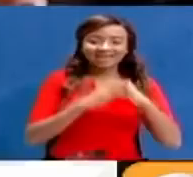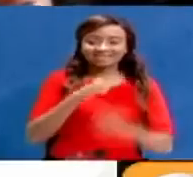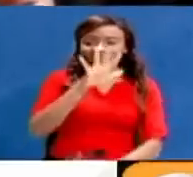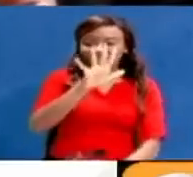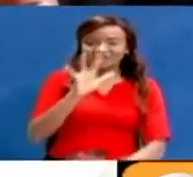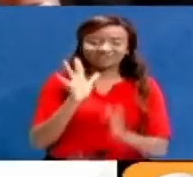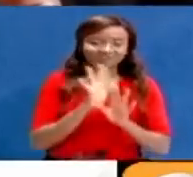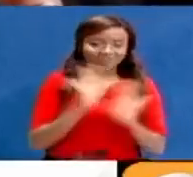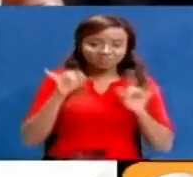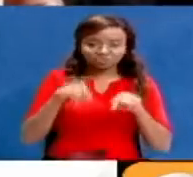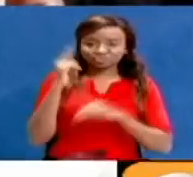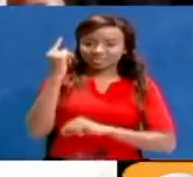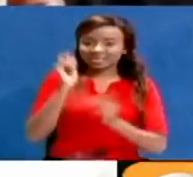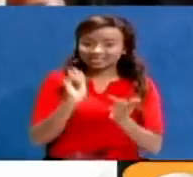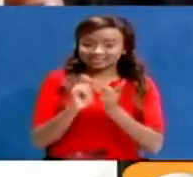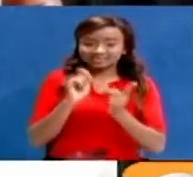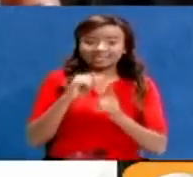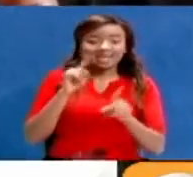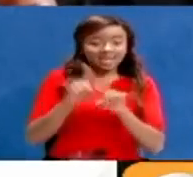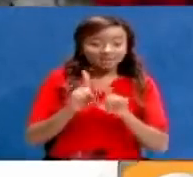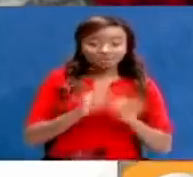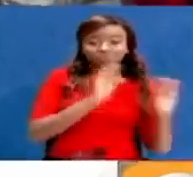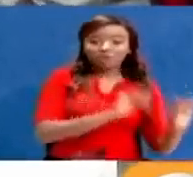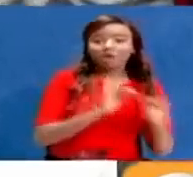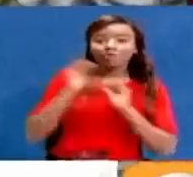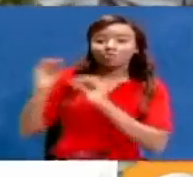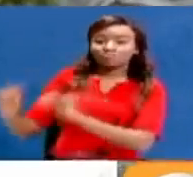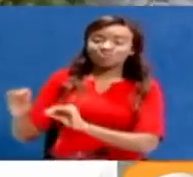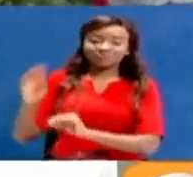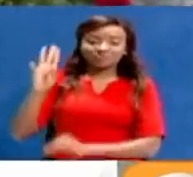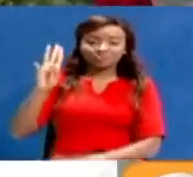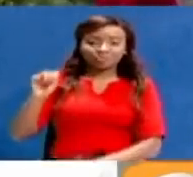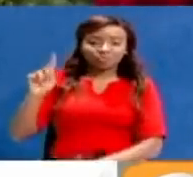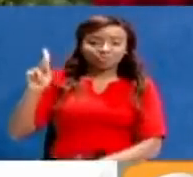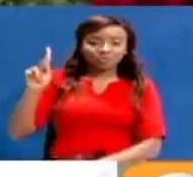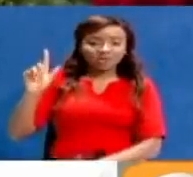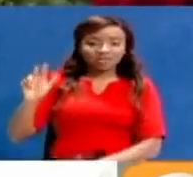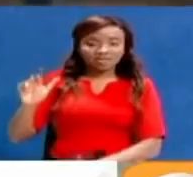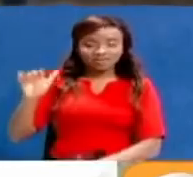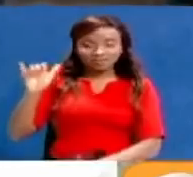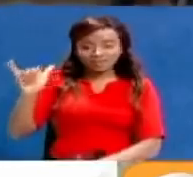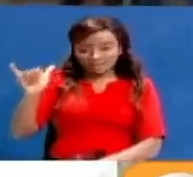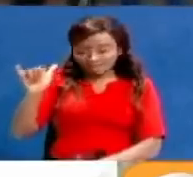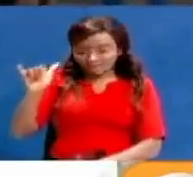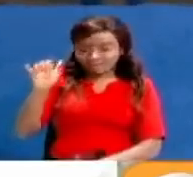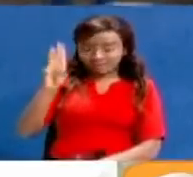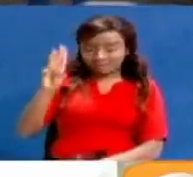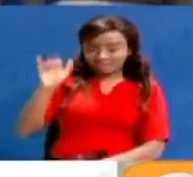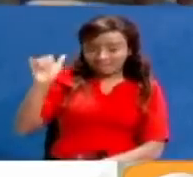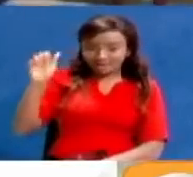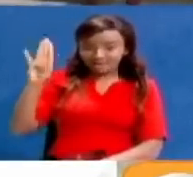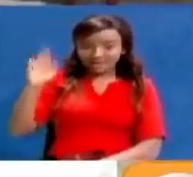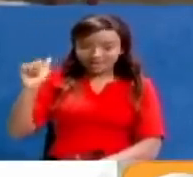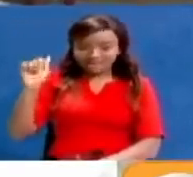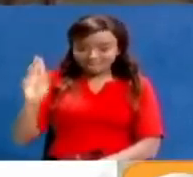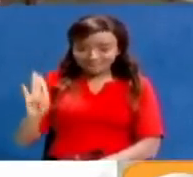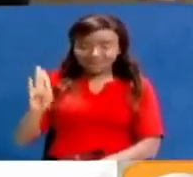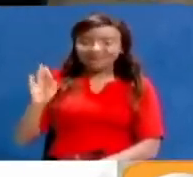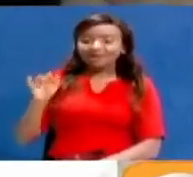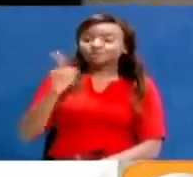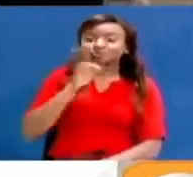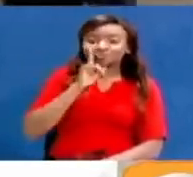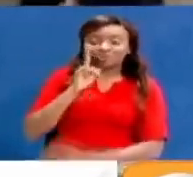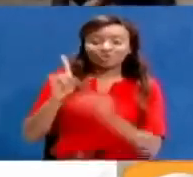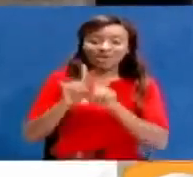395. Zoezi hilo likitarajiwa kupelekwa katika mtaa wa Mukuru Kayaba kesho Jumapili. Shughuli hiyo pia itaendelezwa katika maeneo